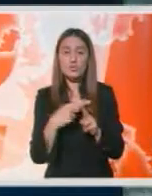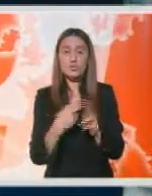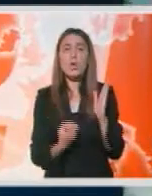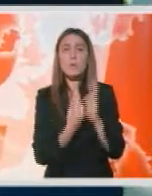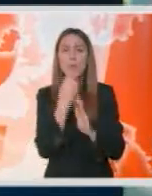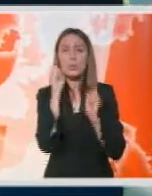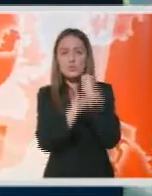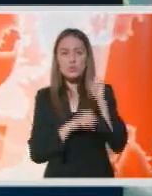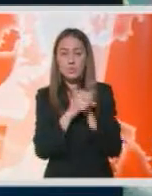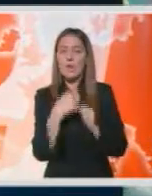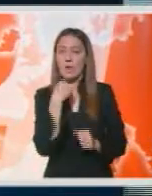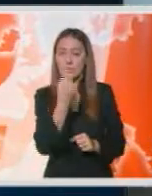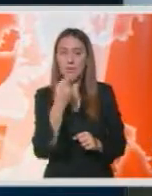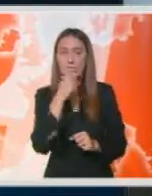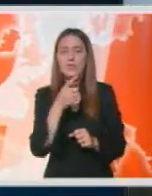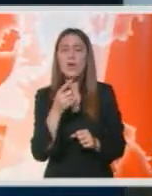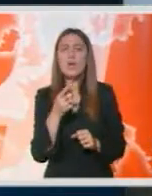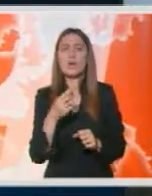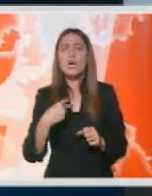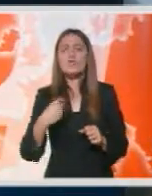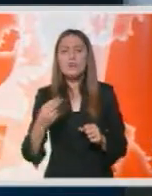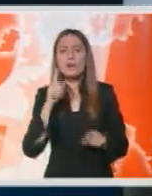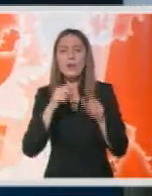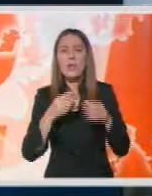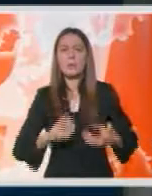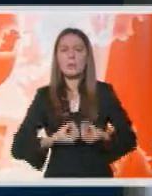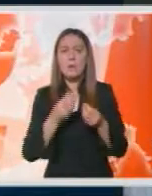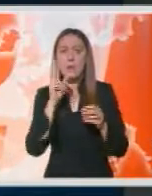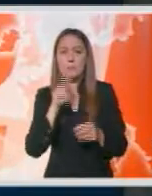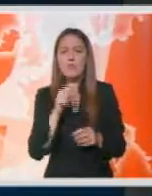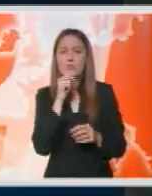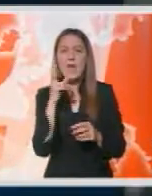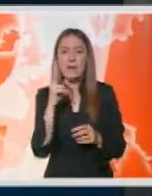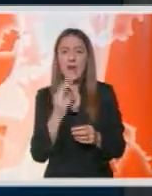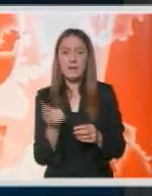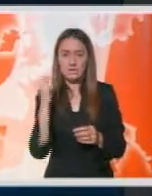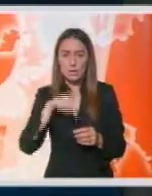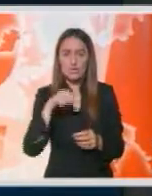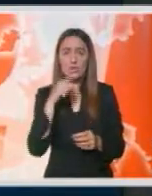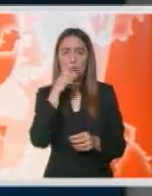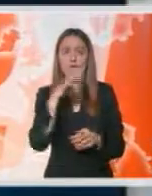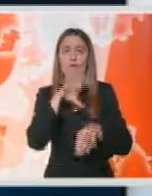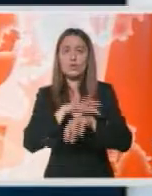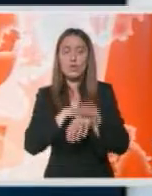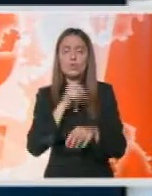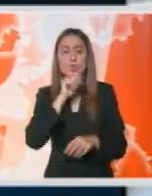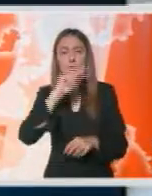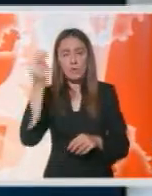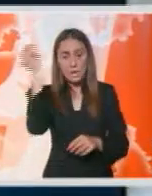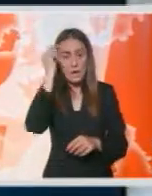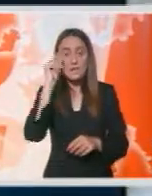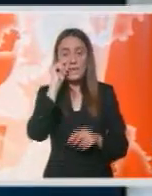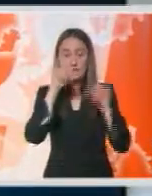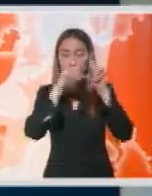Brojne studije također nagoveštavaju da čirevi ili izrasline mogu da stimulišu rast ćelija raka. Dr. Charles Repkin i drugi naučnici iz